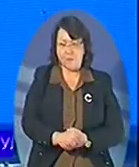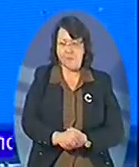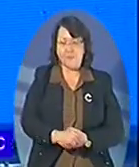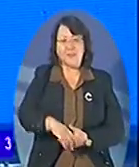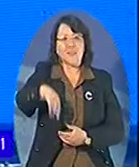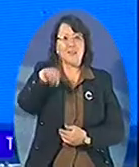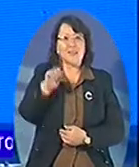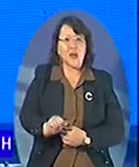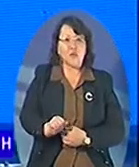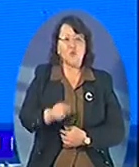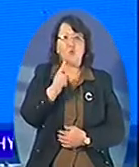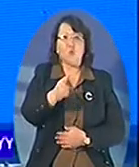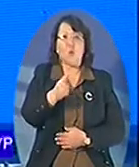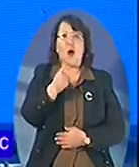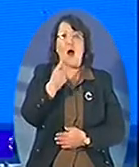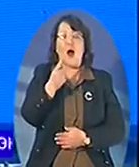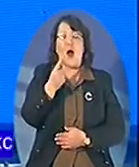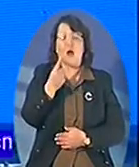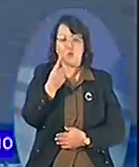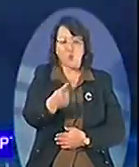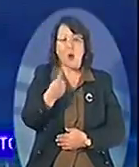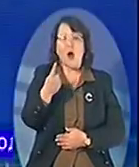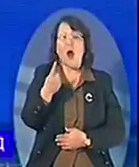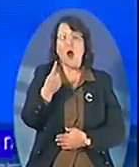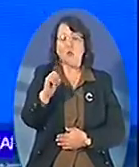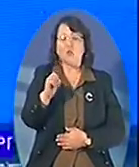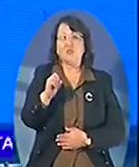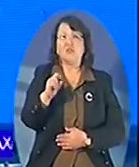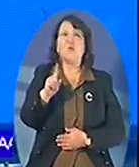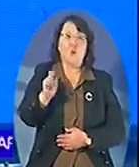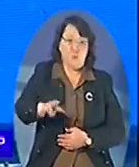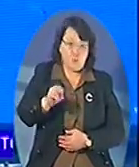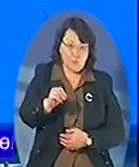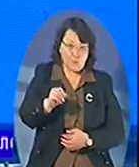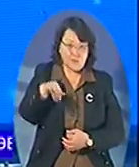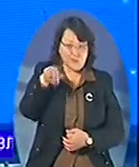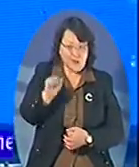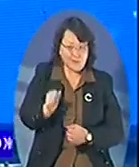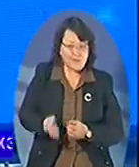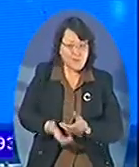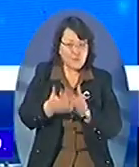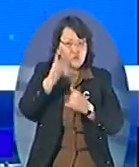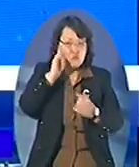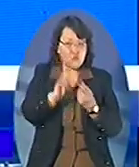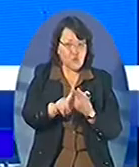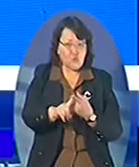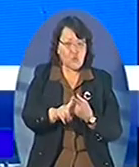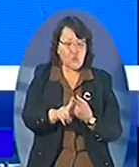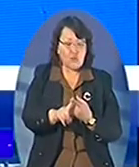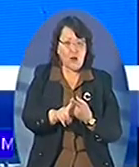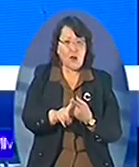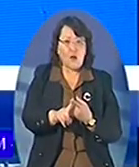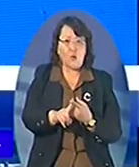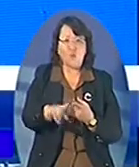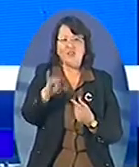110 тэрбум төгрөгийг цалин нэмэгдүүлэхэд улсын хурлаар батлж төлөвлөсөн байгаа. Энэ